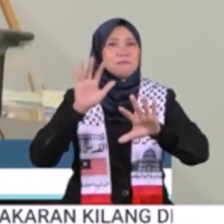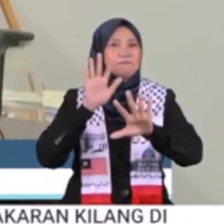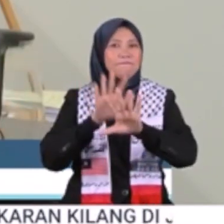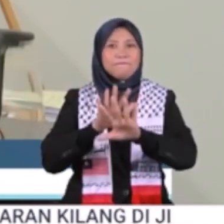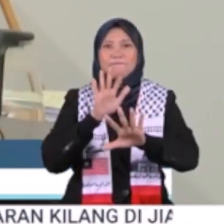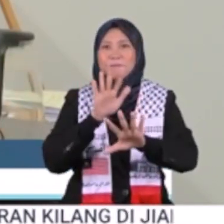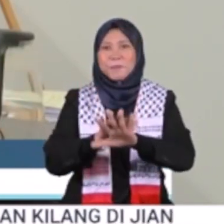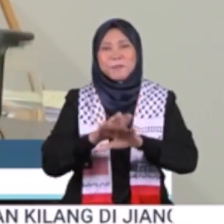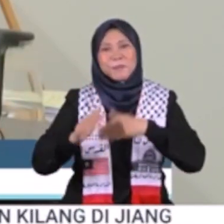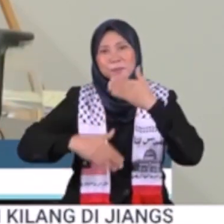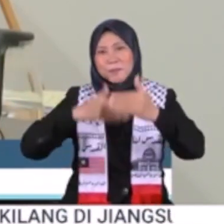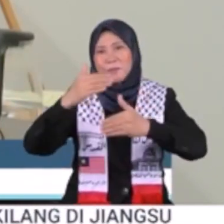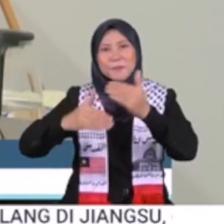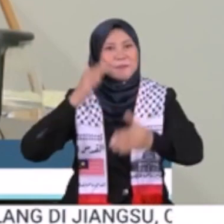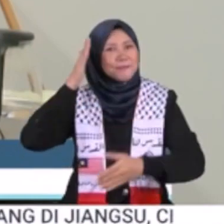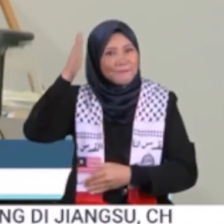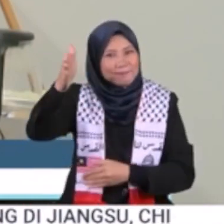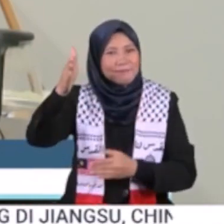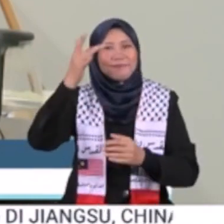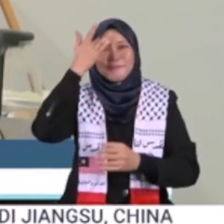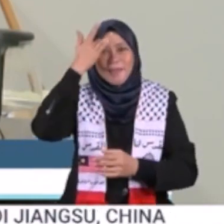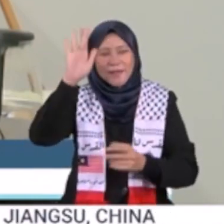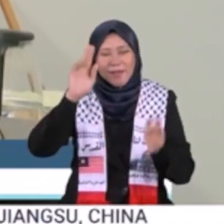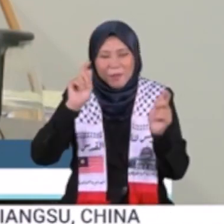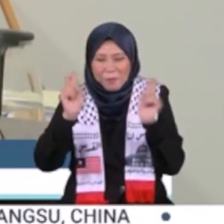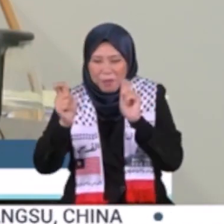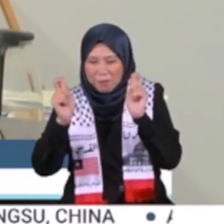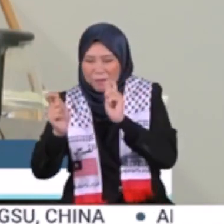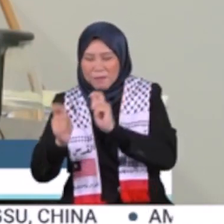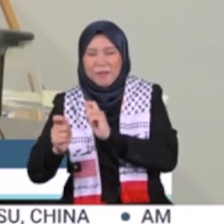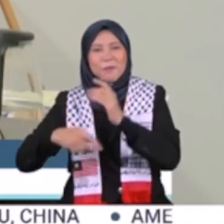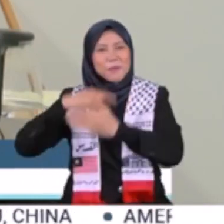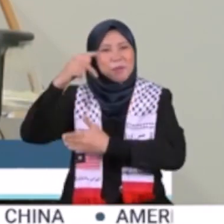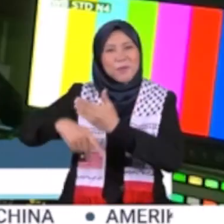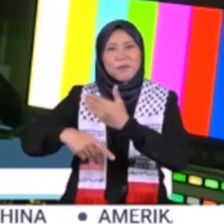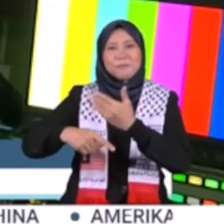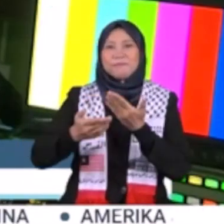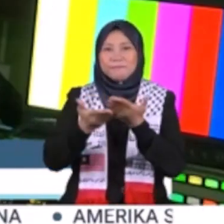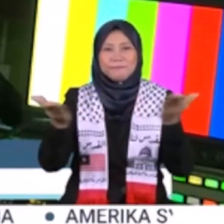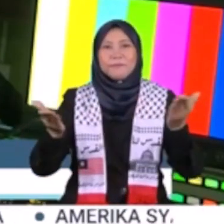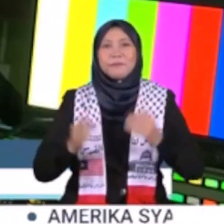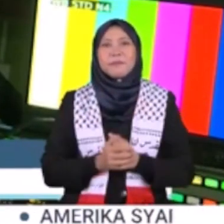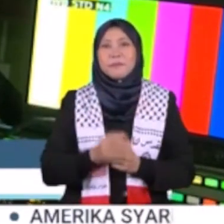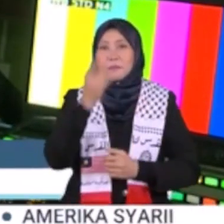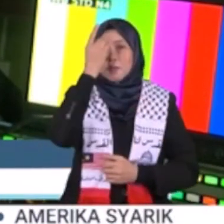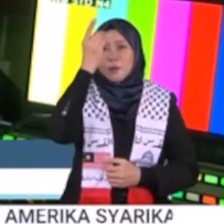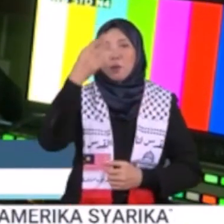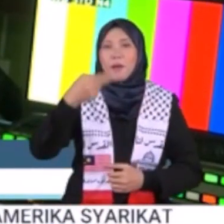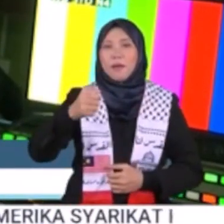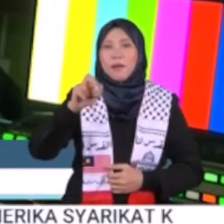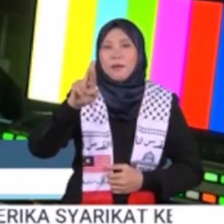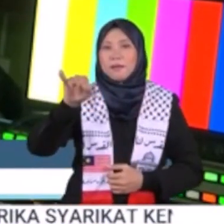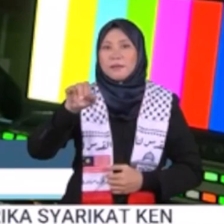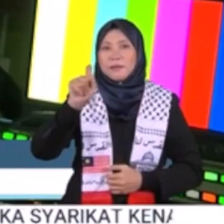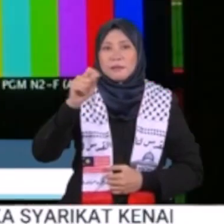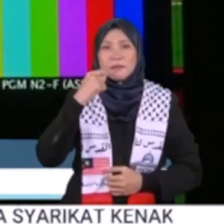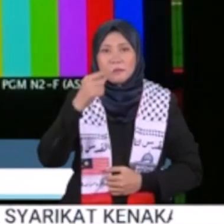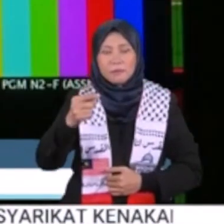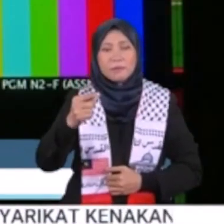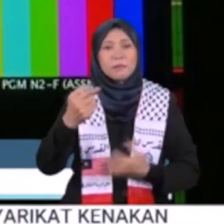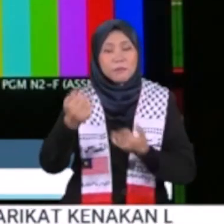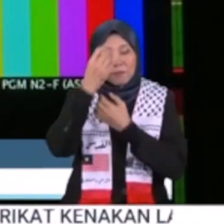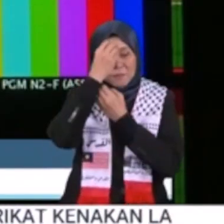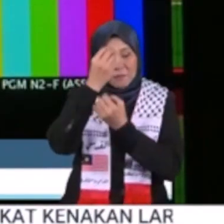beribu-ribu tahun mungkin akan datang sekiranya kita pandai mengolah kandungan untuk penonton. Datuk Harjit Singh Hala menyifatkan sumber